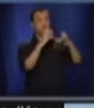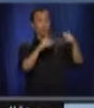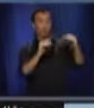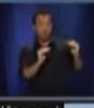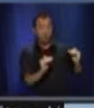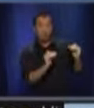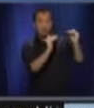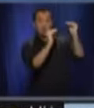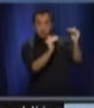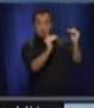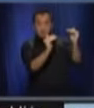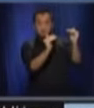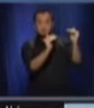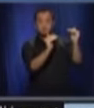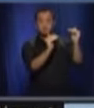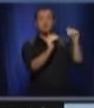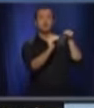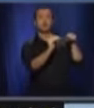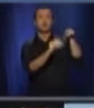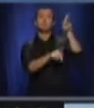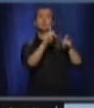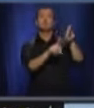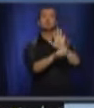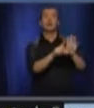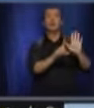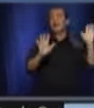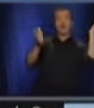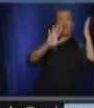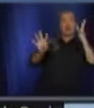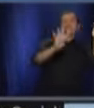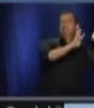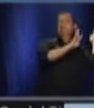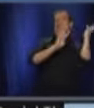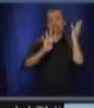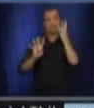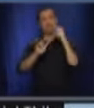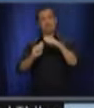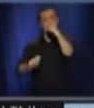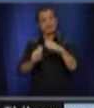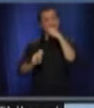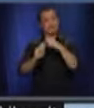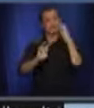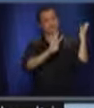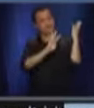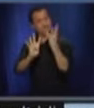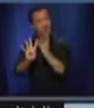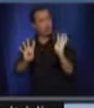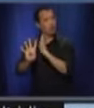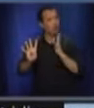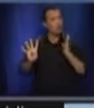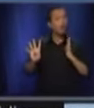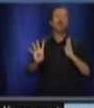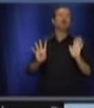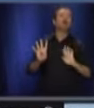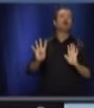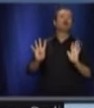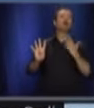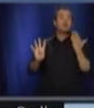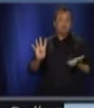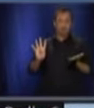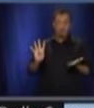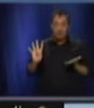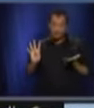qu'il y a beaucoup de gens qui se précipitent pour aller se faire dépister. C'est pas qu'on n'est pas content que vous